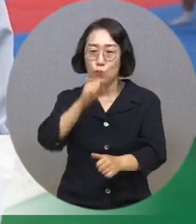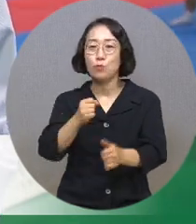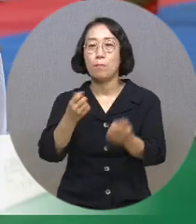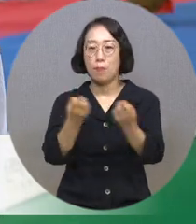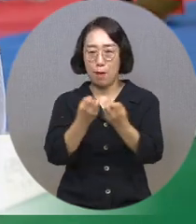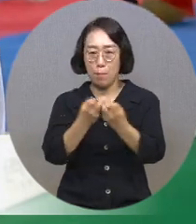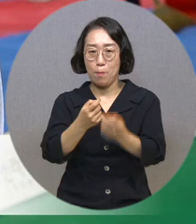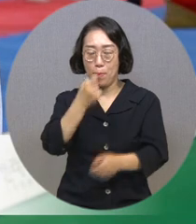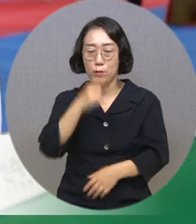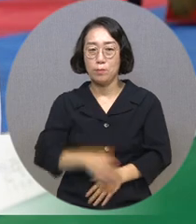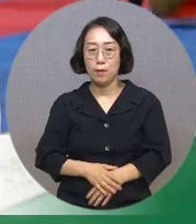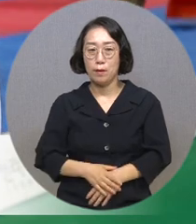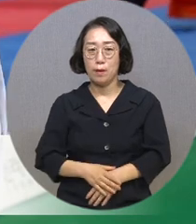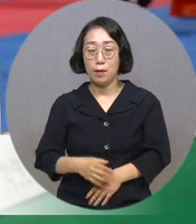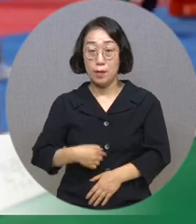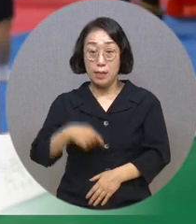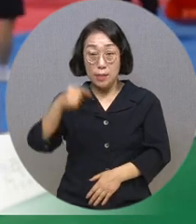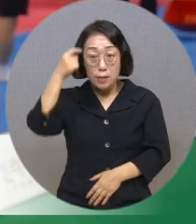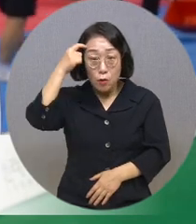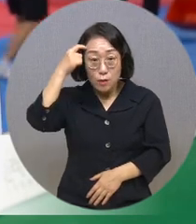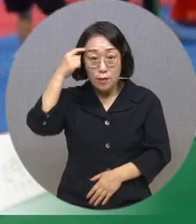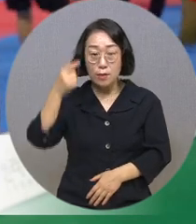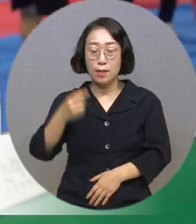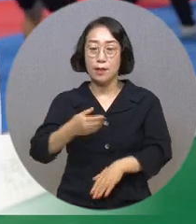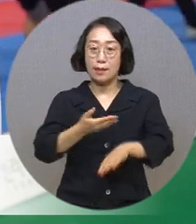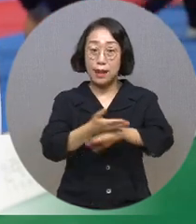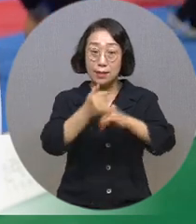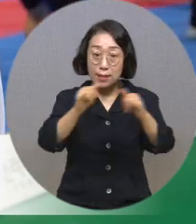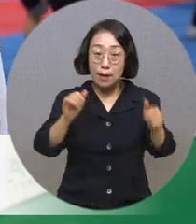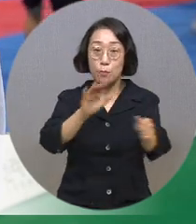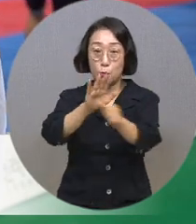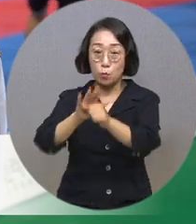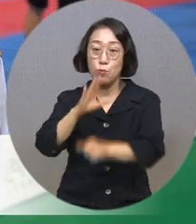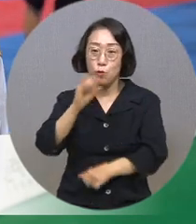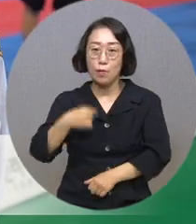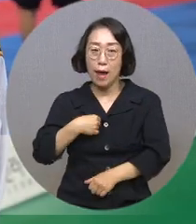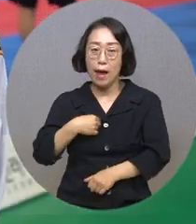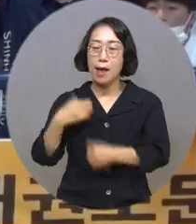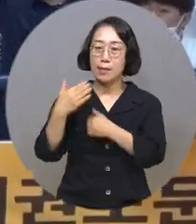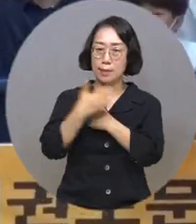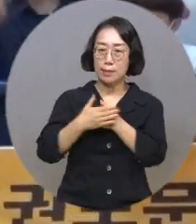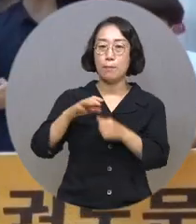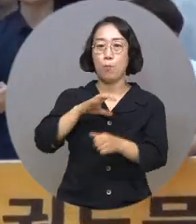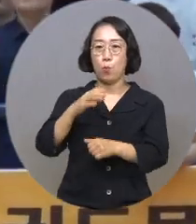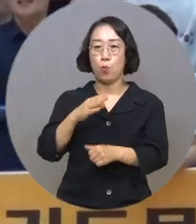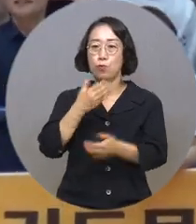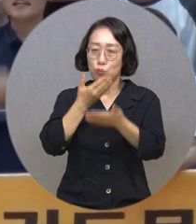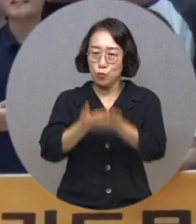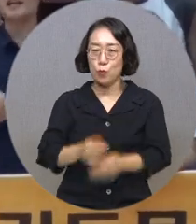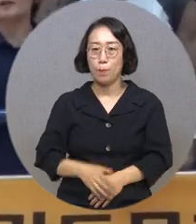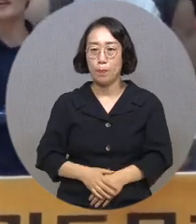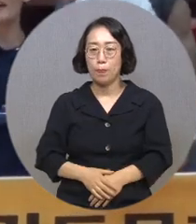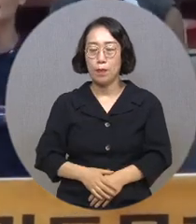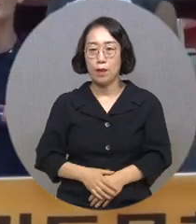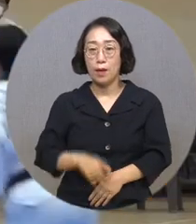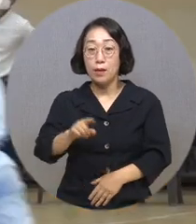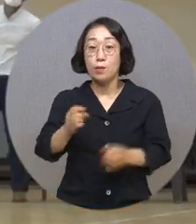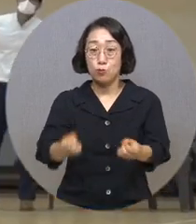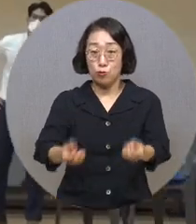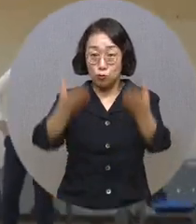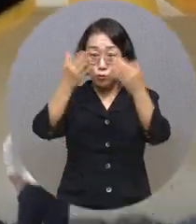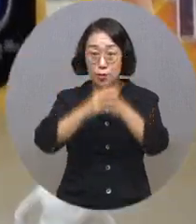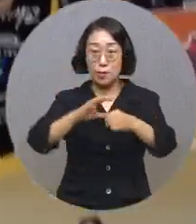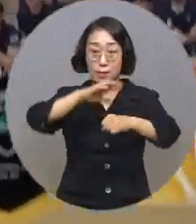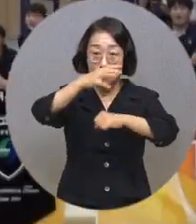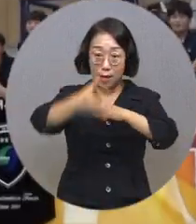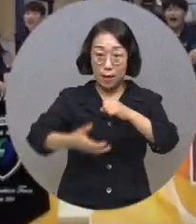me. That helps them not only help themselves, but help others around them through the Taekwondo spirit. 세계 태권도 문화 엑스포는 전